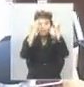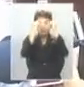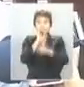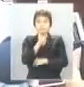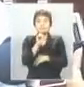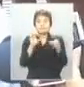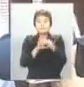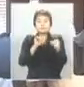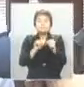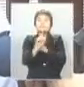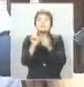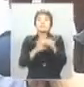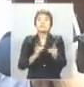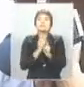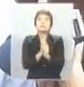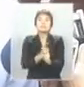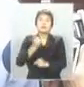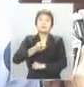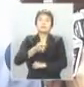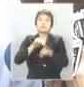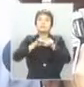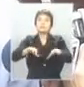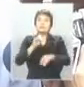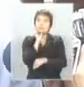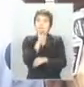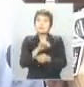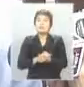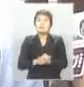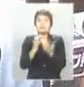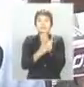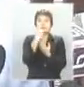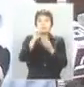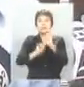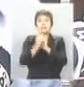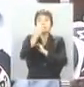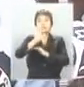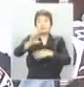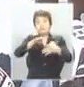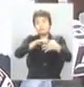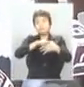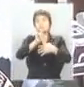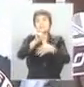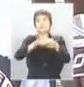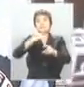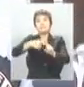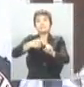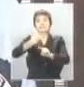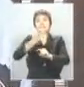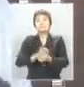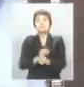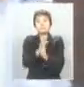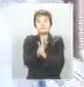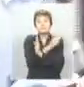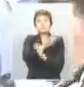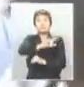ายังคงเป็นกรอบเวลาเดิมตามที่ประกาศไว้ก็คือสัปดาห์แรกของเดือนพฤษภาคมโดยย้ำว่าก่อนเดินทางไปประชุมสุดย